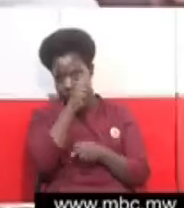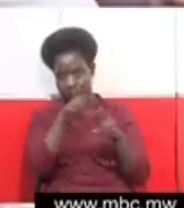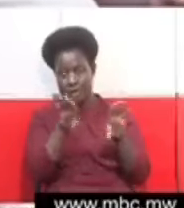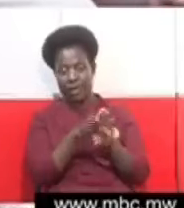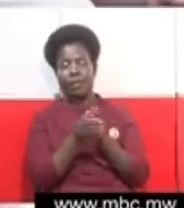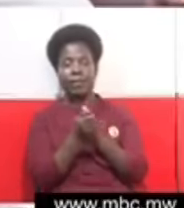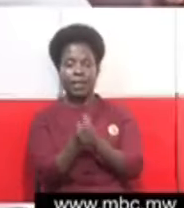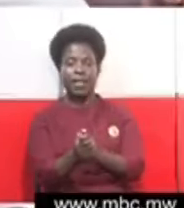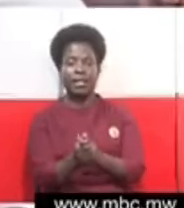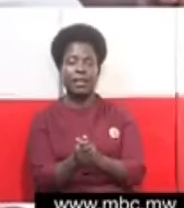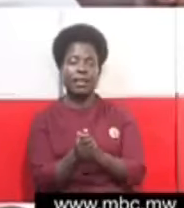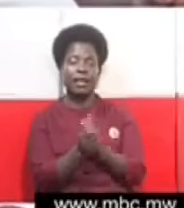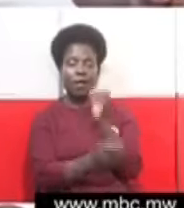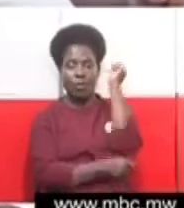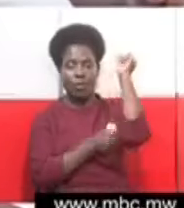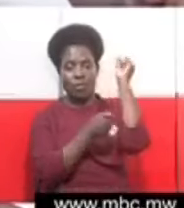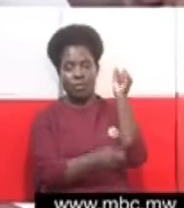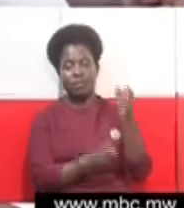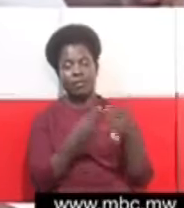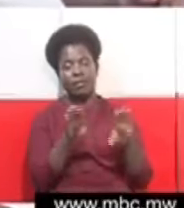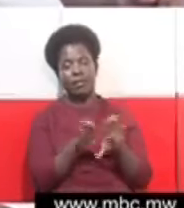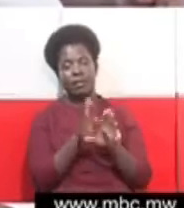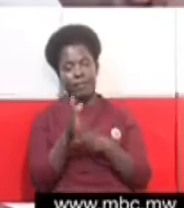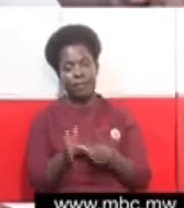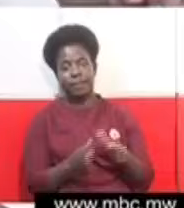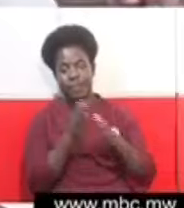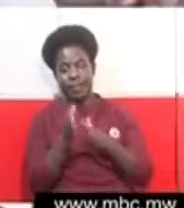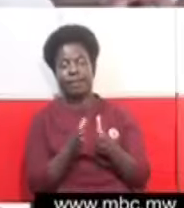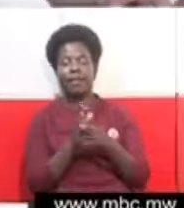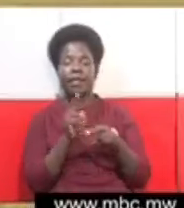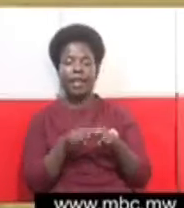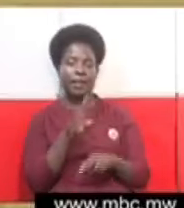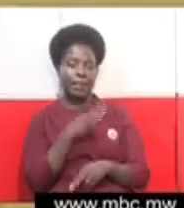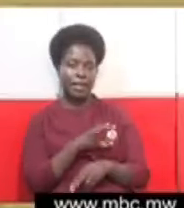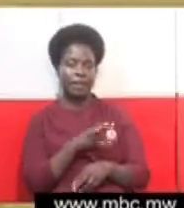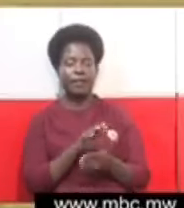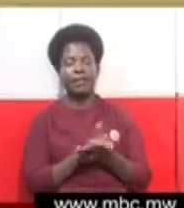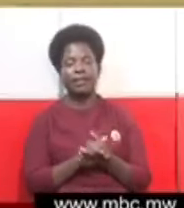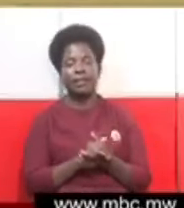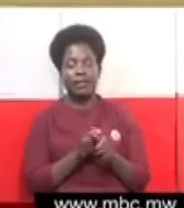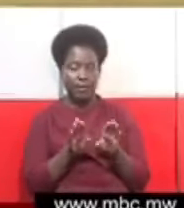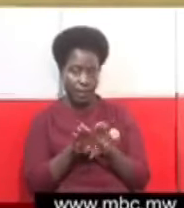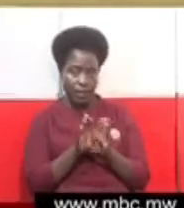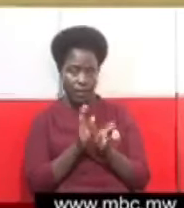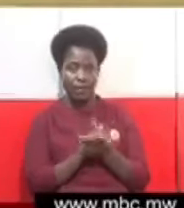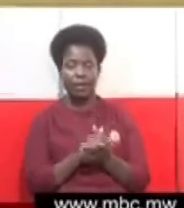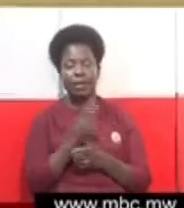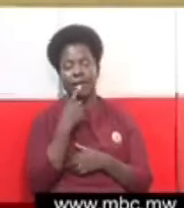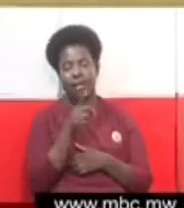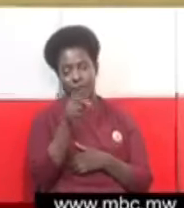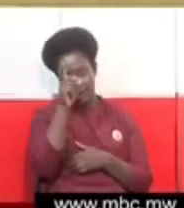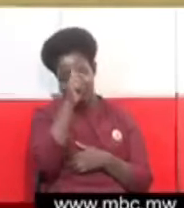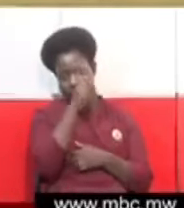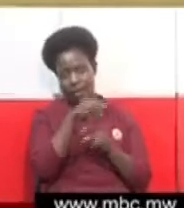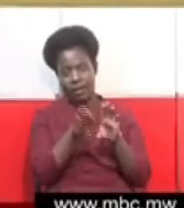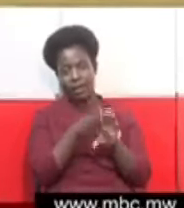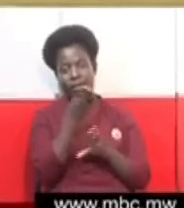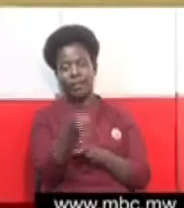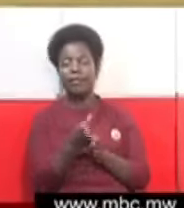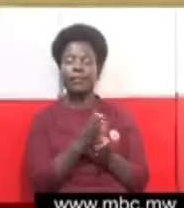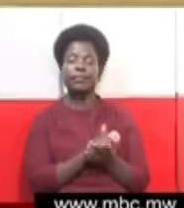atsogolera m'madera a kumidzi kuti ndondomekoyi ikhale yopindula. Anatimitsira mafumu munake mafumu nawonso